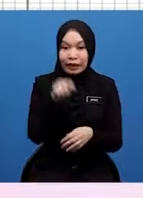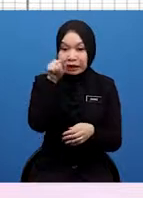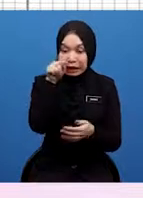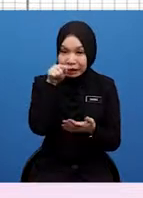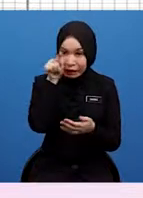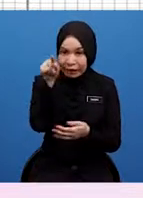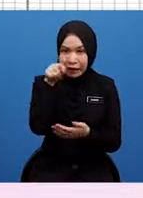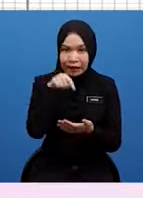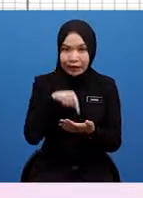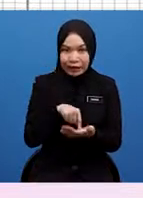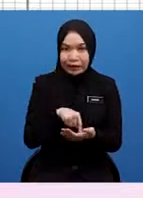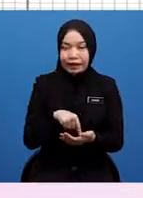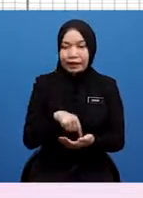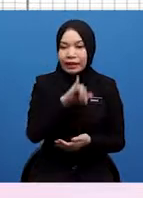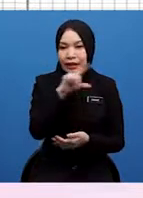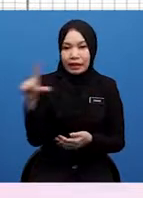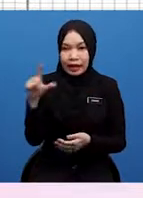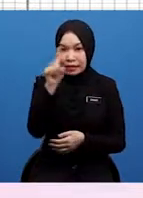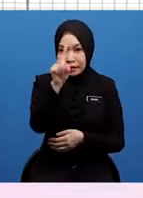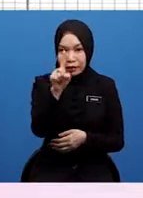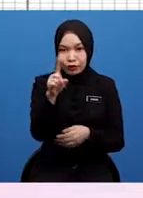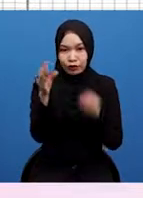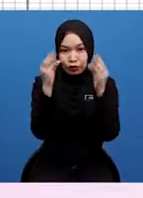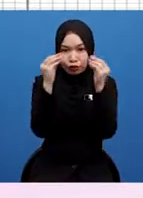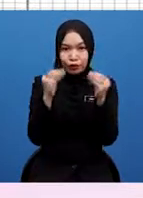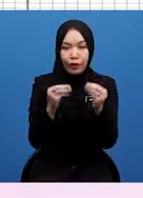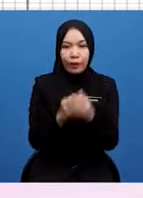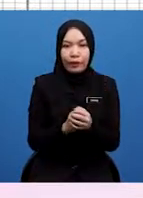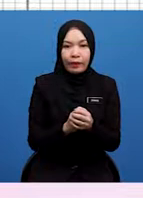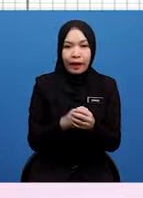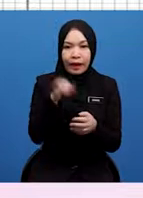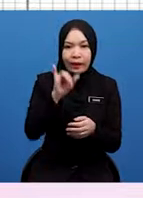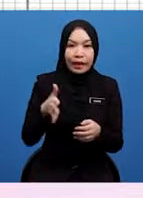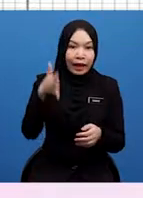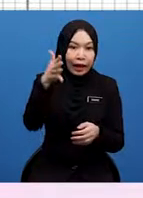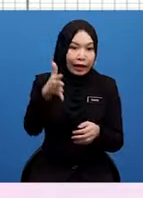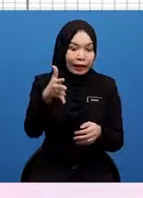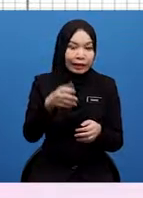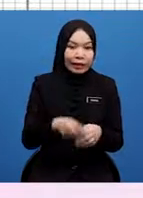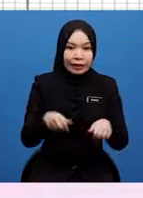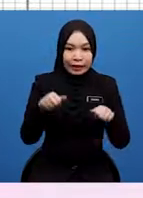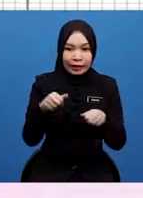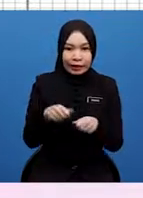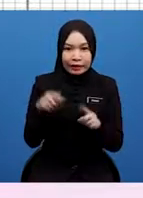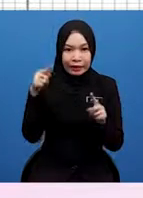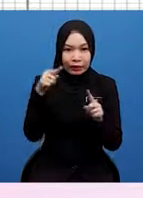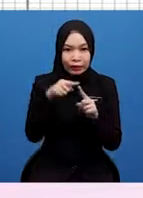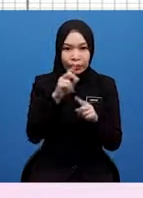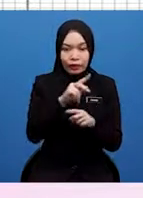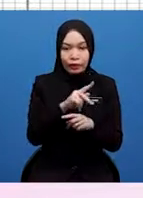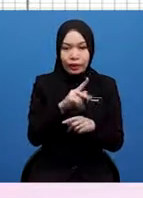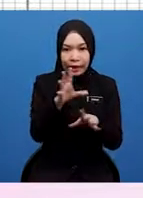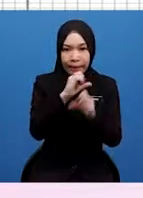merupakan nilai permulaan bagi nilai-nilai yang akan ditentukan oleh pelajar di paksi